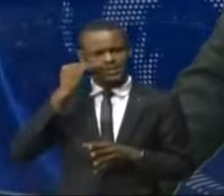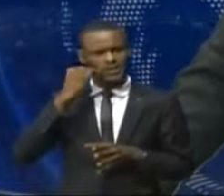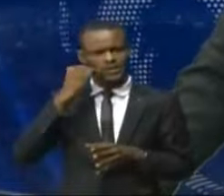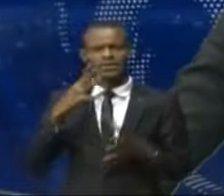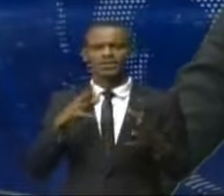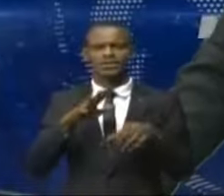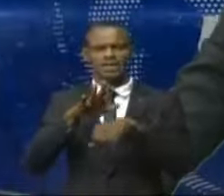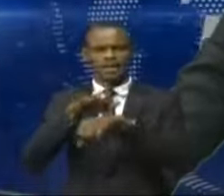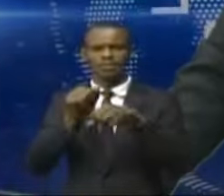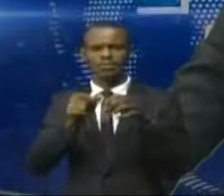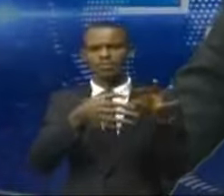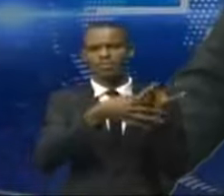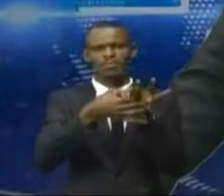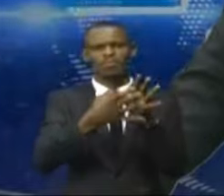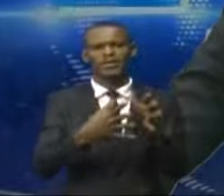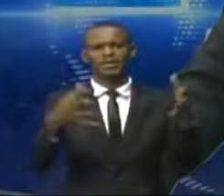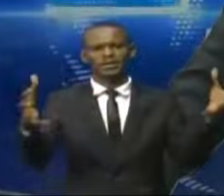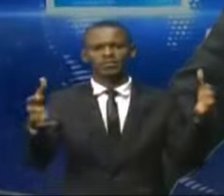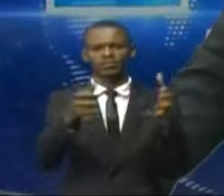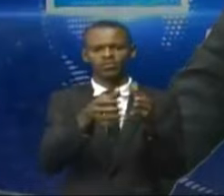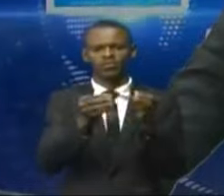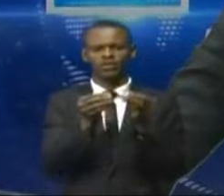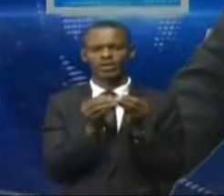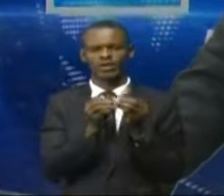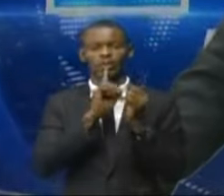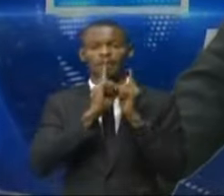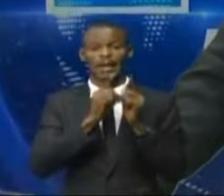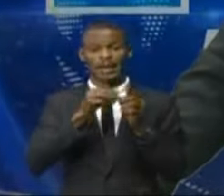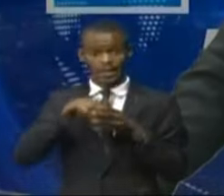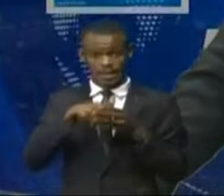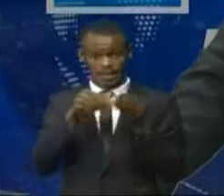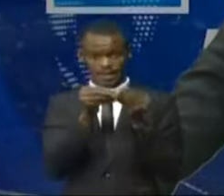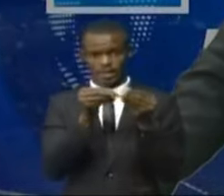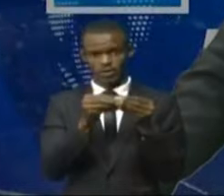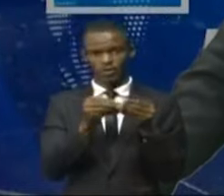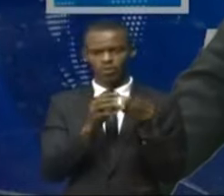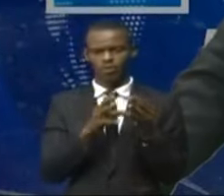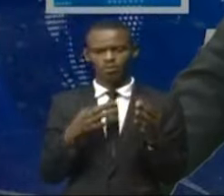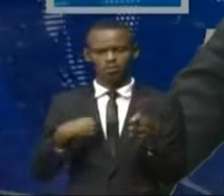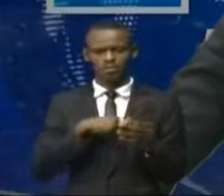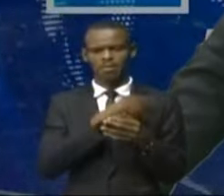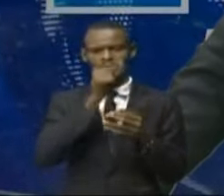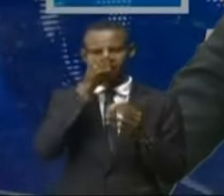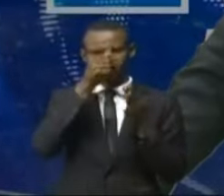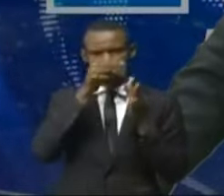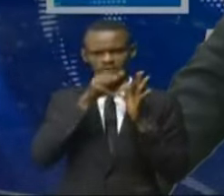Dans ses propos, ce membre du gouvernement a dénoncé justement ce que fait